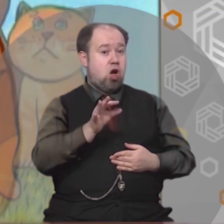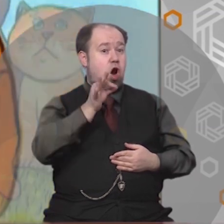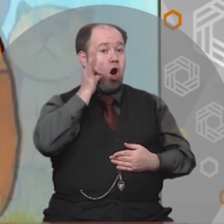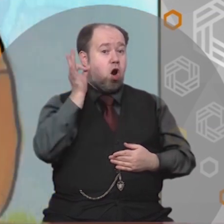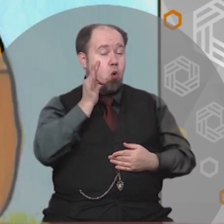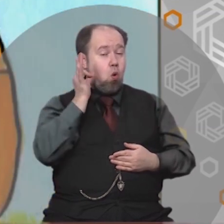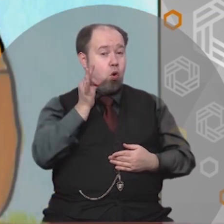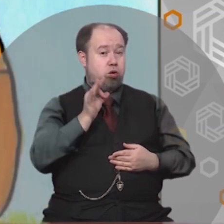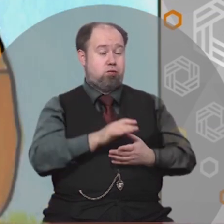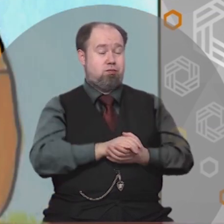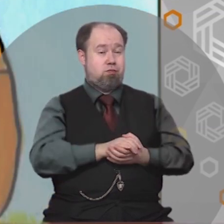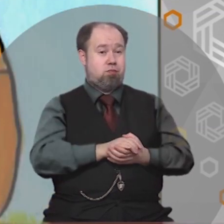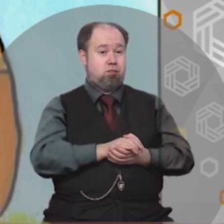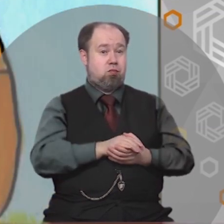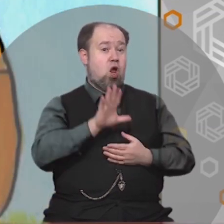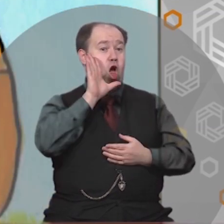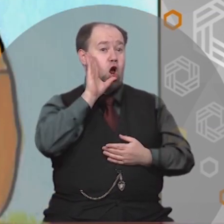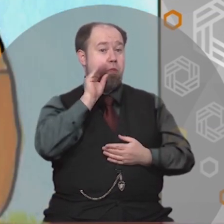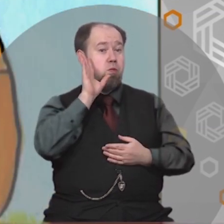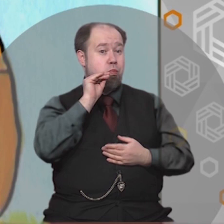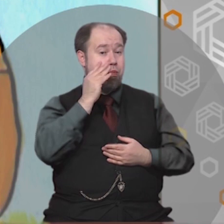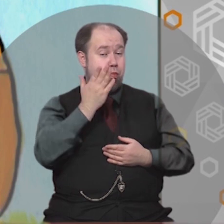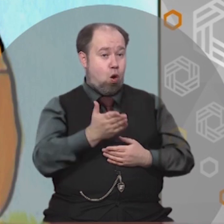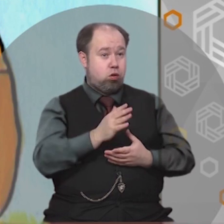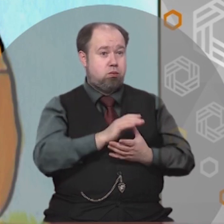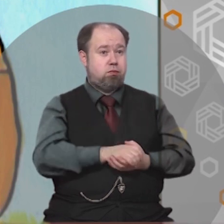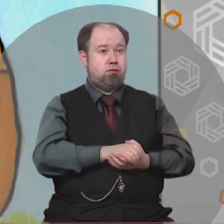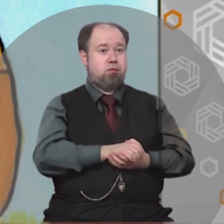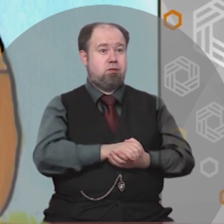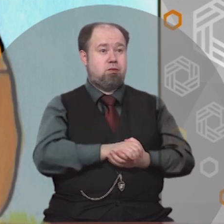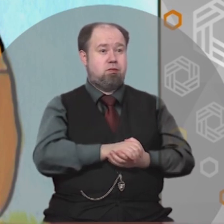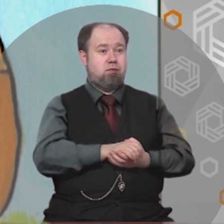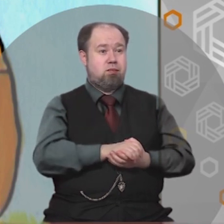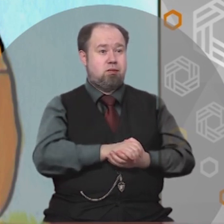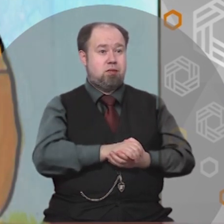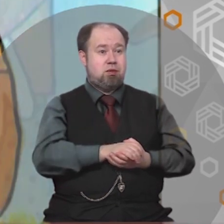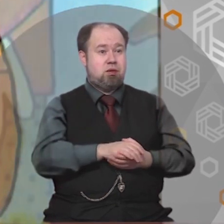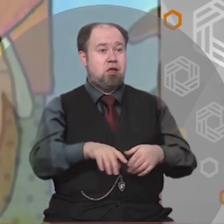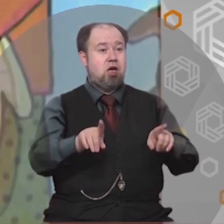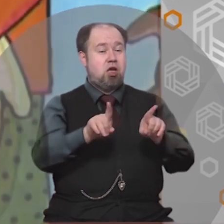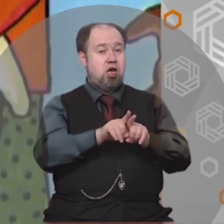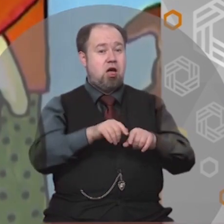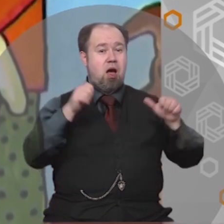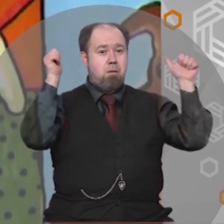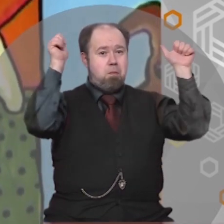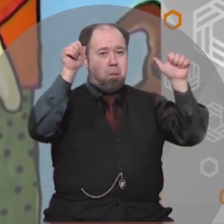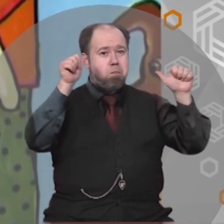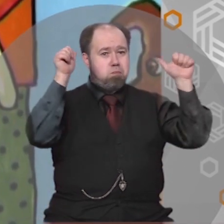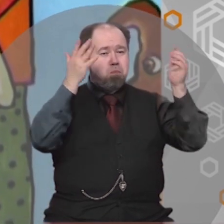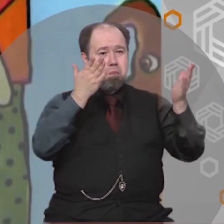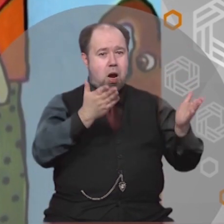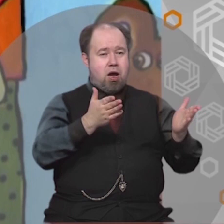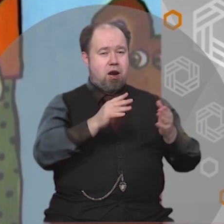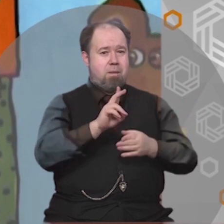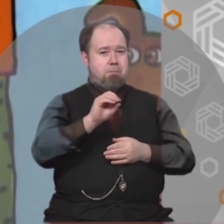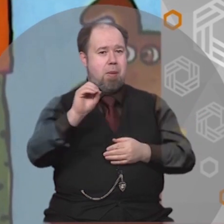Пушок. Мяу. Пес Дружок. Вау! Кому дружок, кому и не очень. Да баран Бараныч.